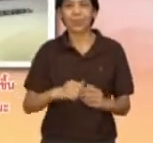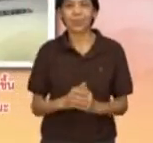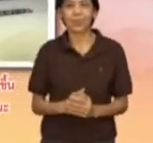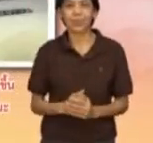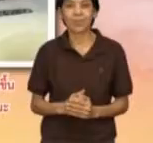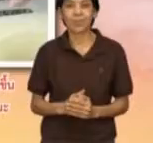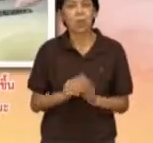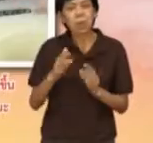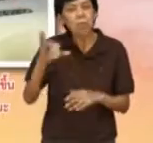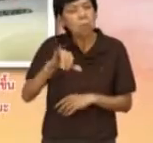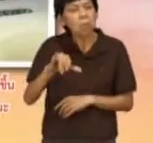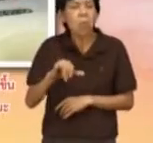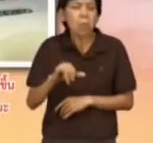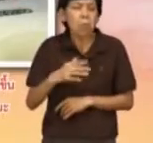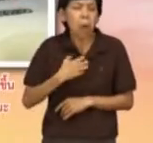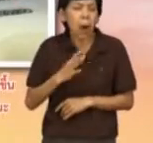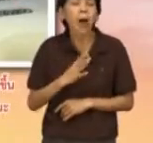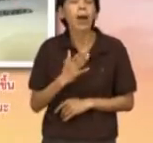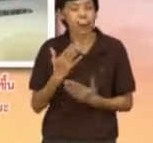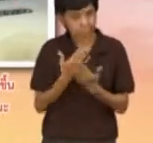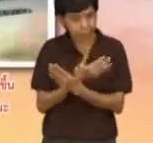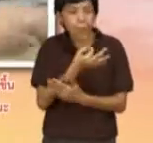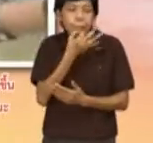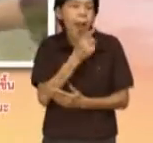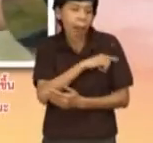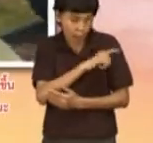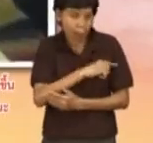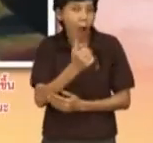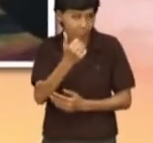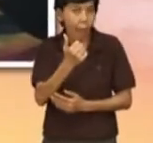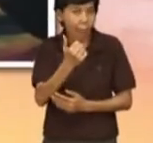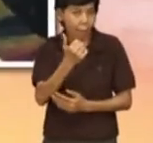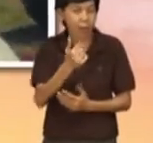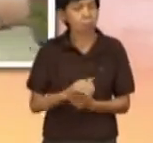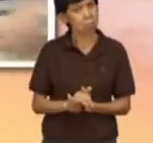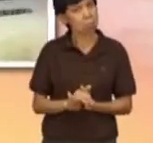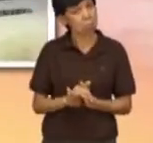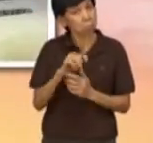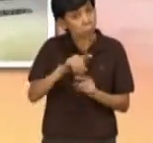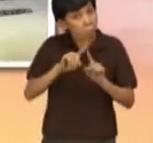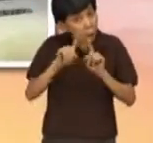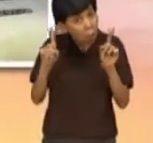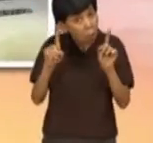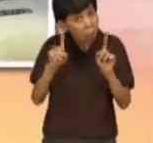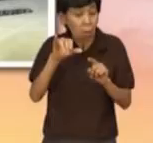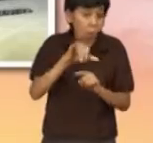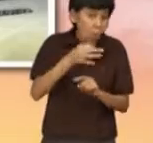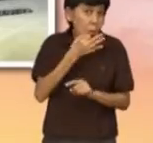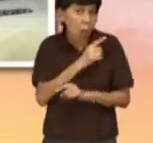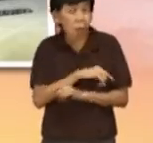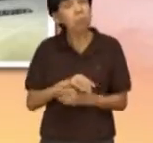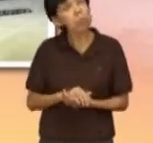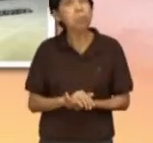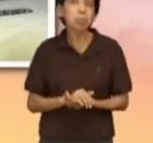ถ้าบางคนไม่ทานน้ำปลาก็ใส่เกลือได้นะ ค่ะ ใส่เกลือได ้รสชาติจะต่างกันไหมคะ ต่างกันไหม